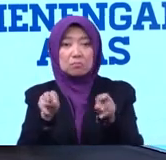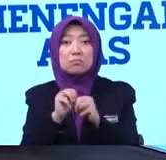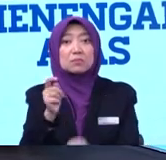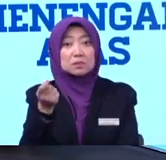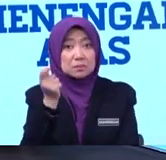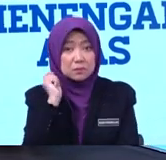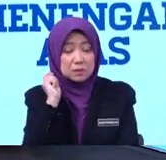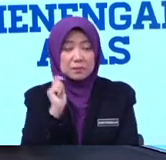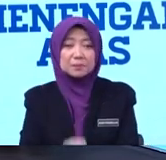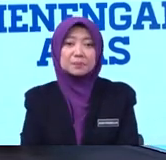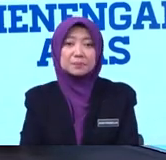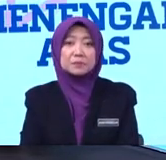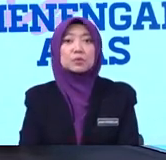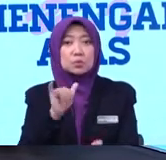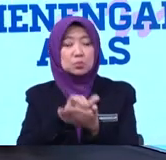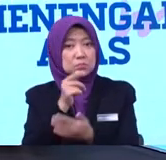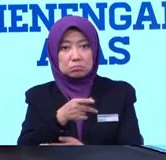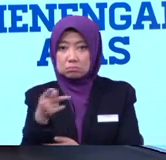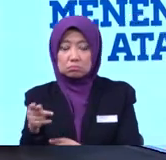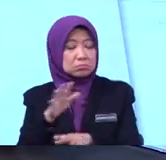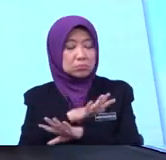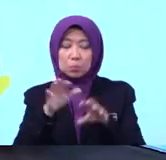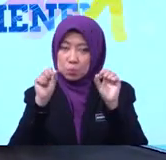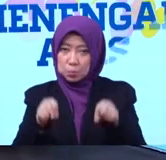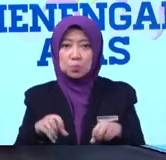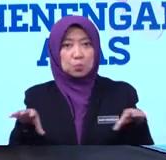oke itu bakar yang tidak patut kita lakukan